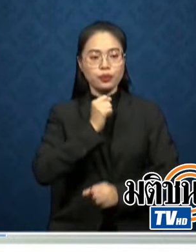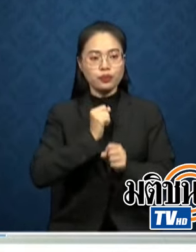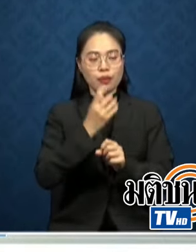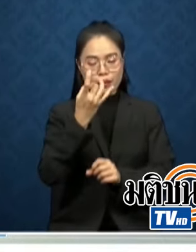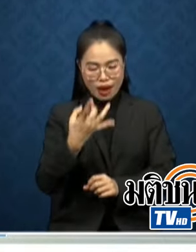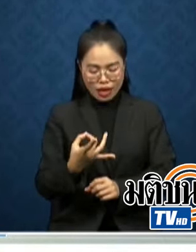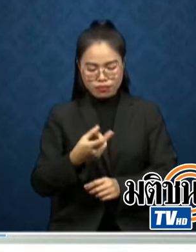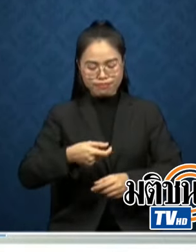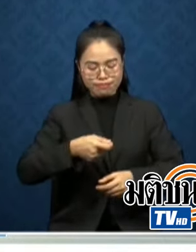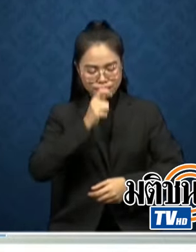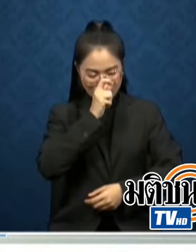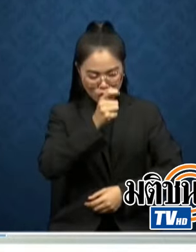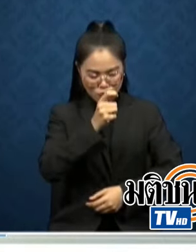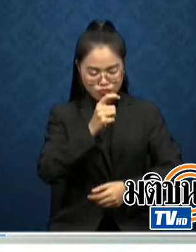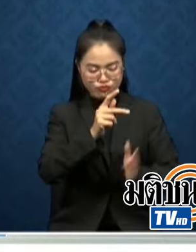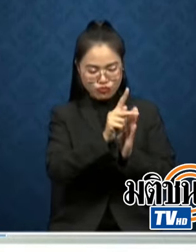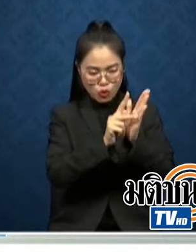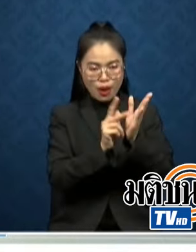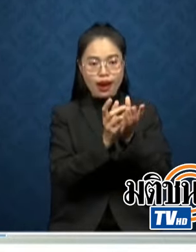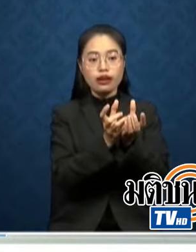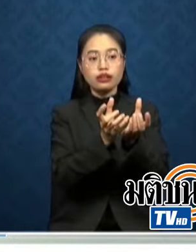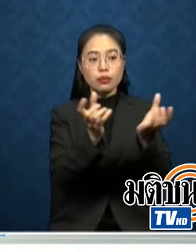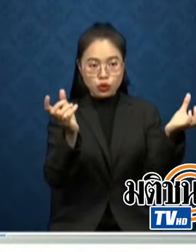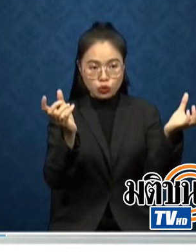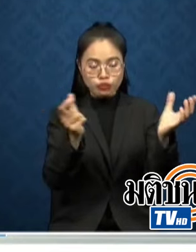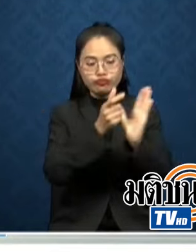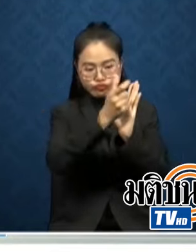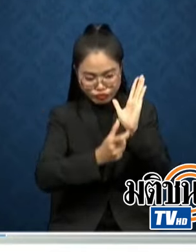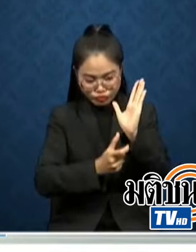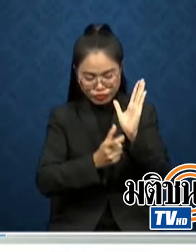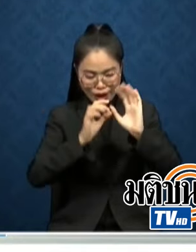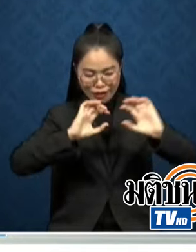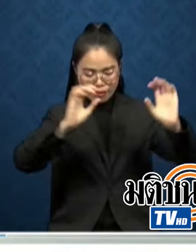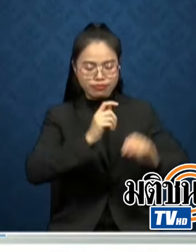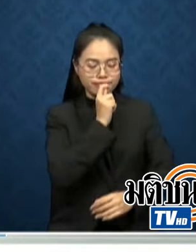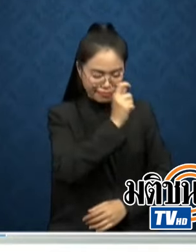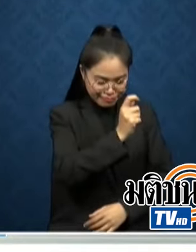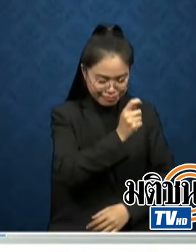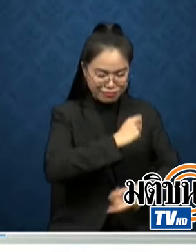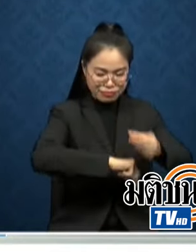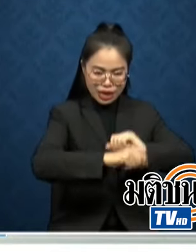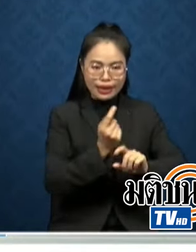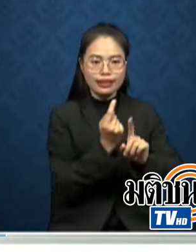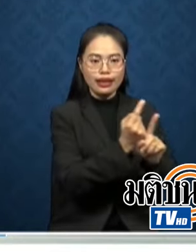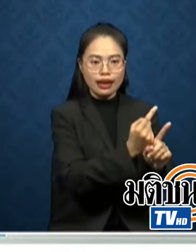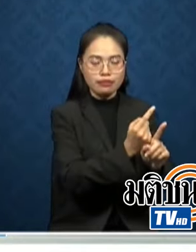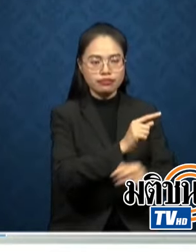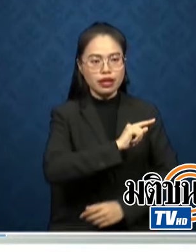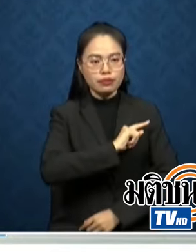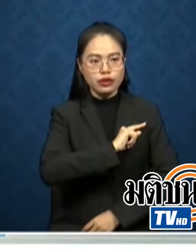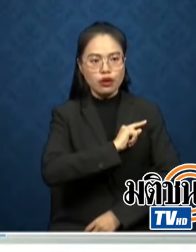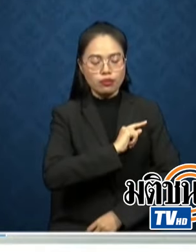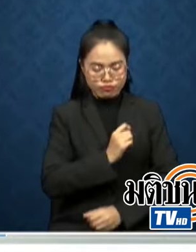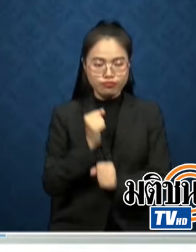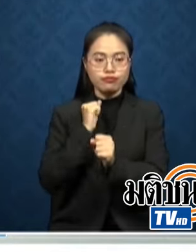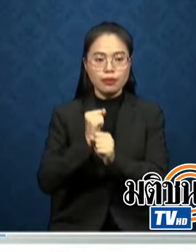ติตามรัฐธรรมนูญที่ระบบที่ระบุไว้ไม่เคยน้อยเนื้อต่ำใจนะครับเป็นหน้าที่ของเราที่เราต้องมาทำง